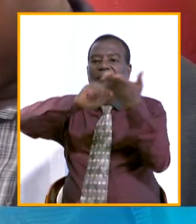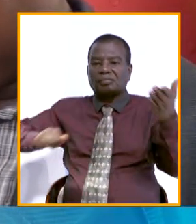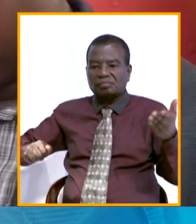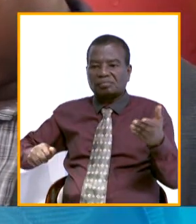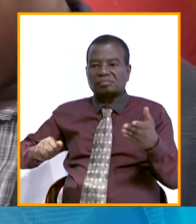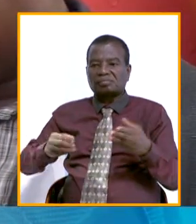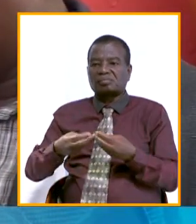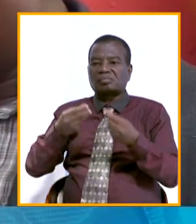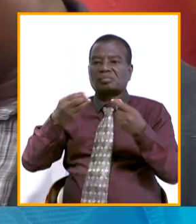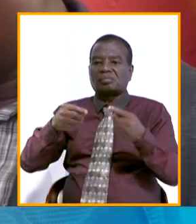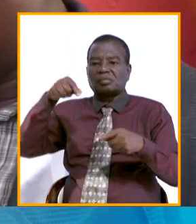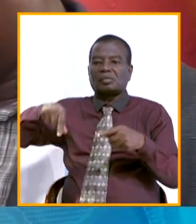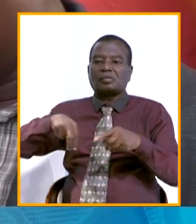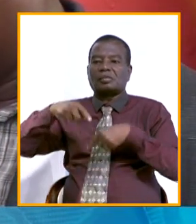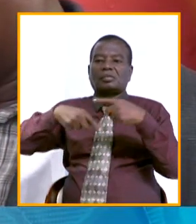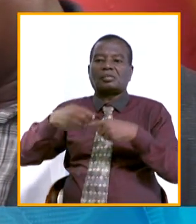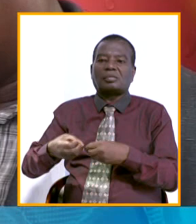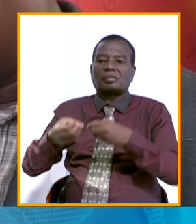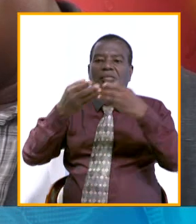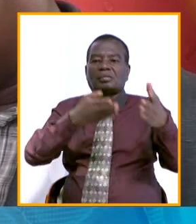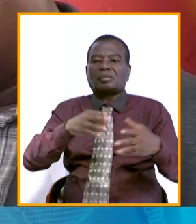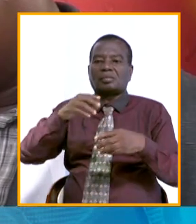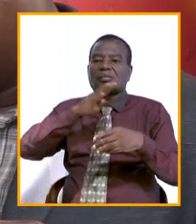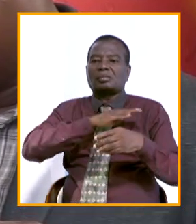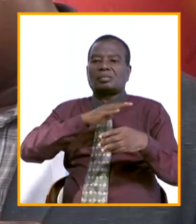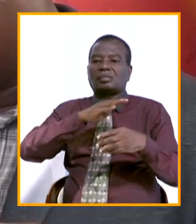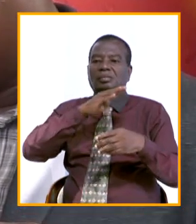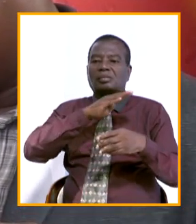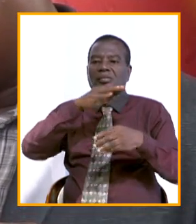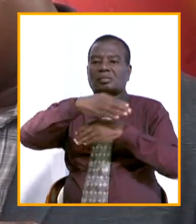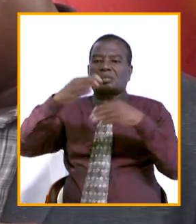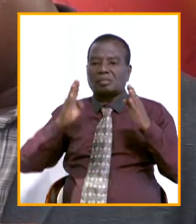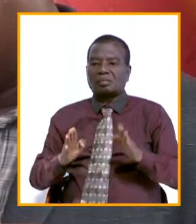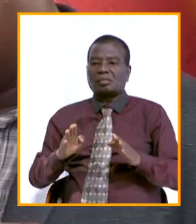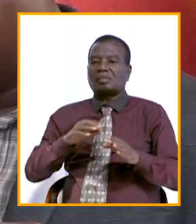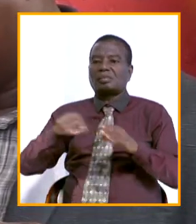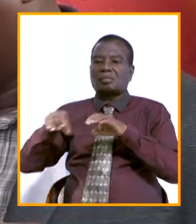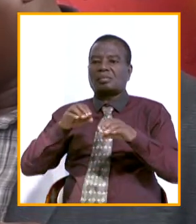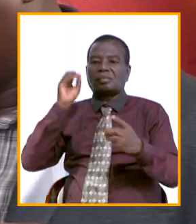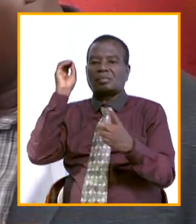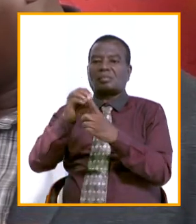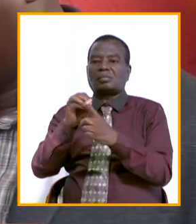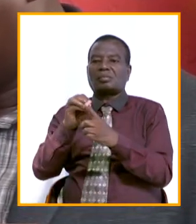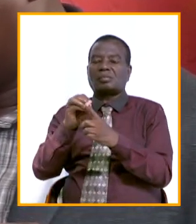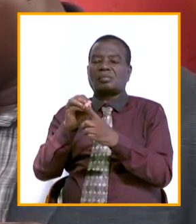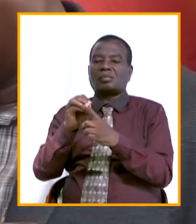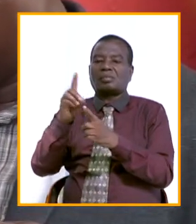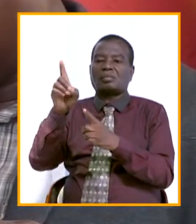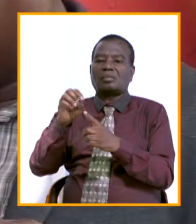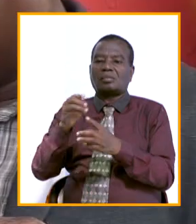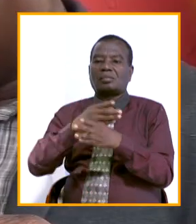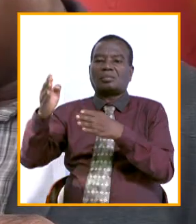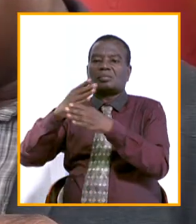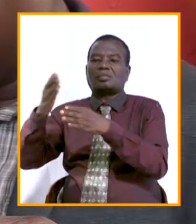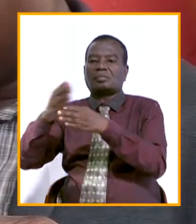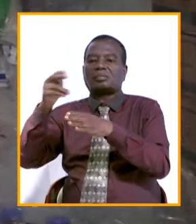produits que nous allons transporter à nos bureaux. Ces produits vont soit faire l'objet de distribution